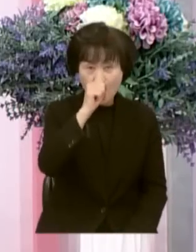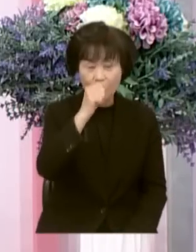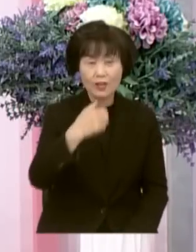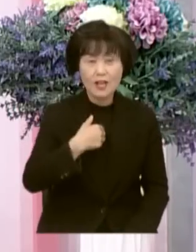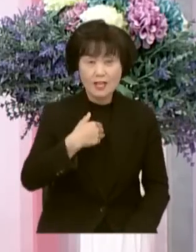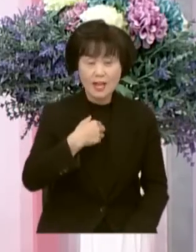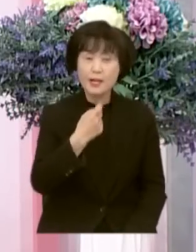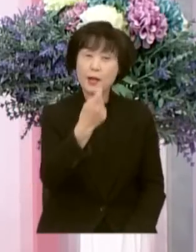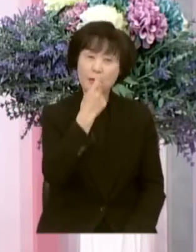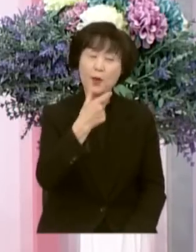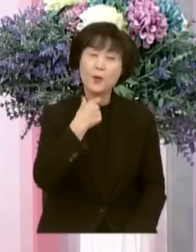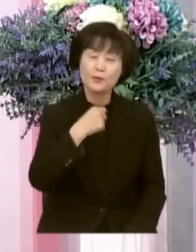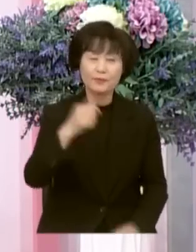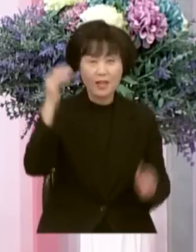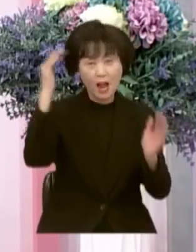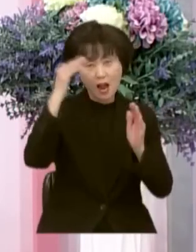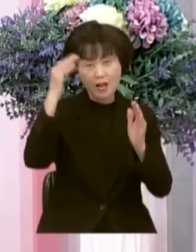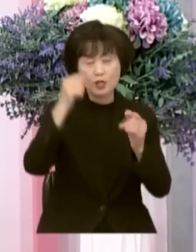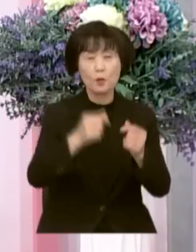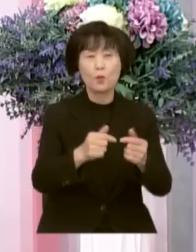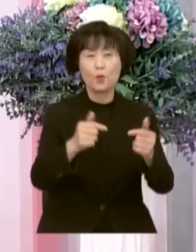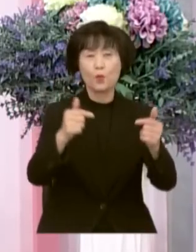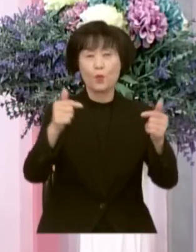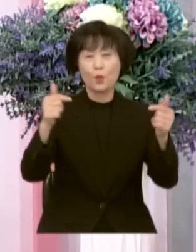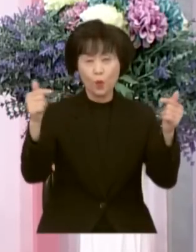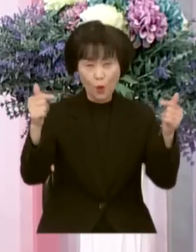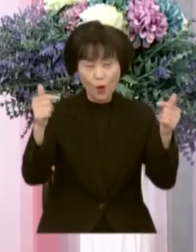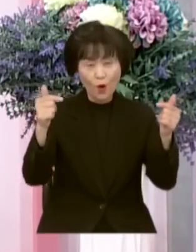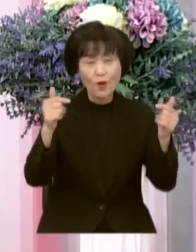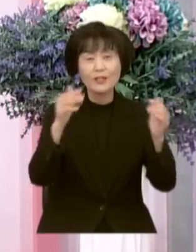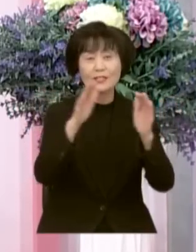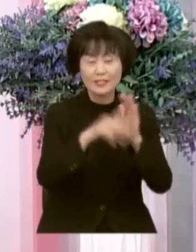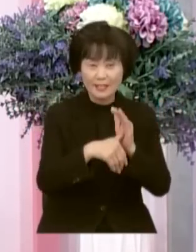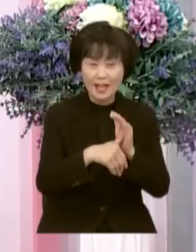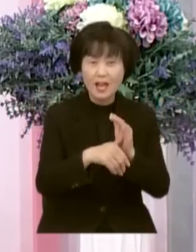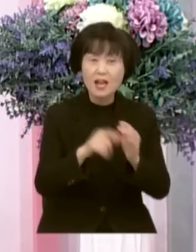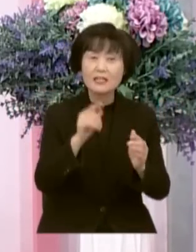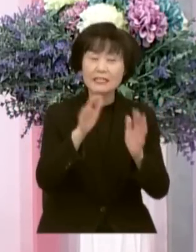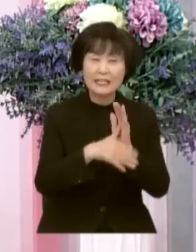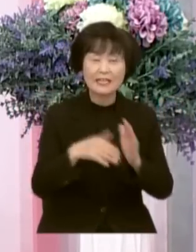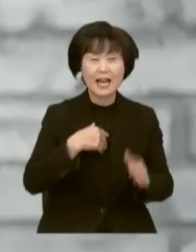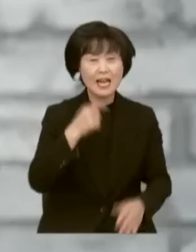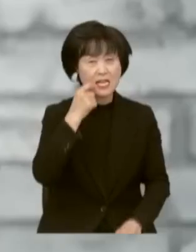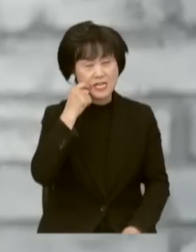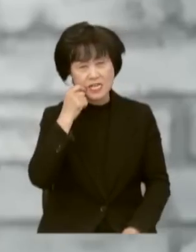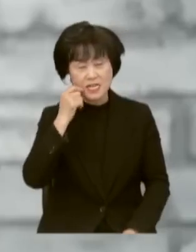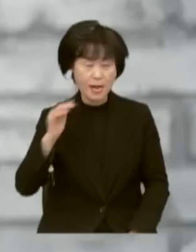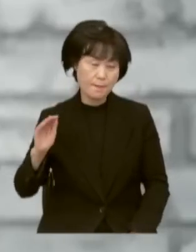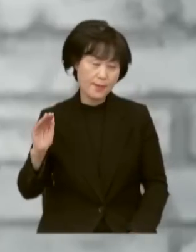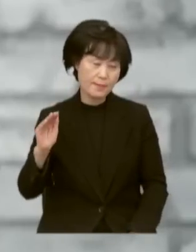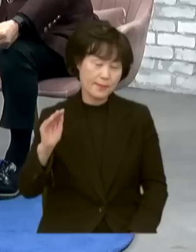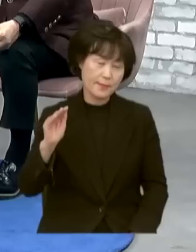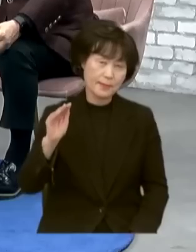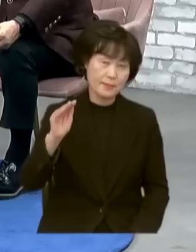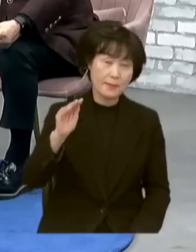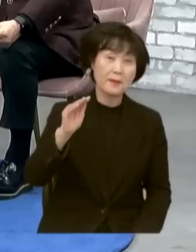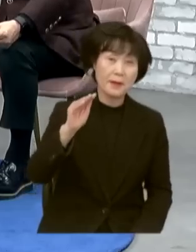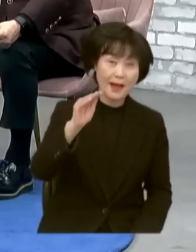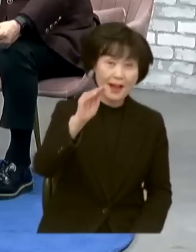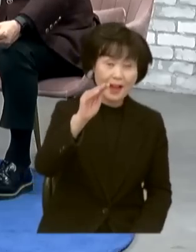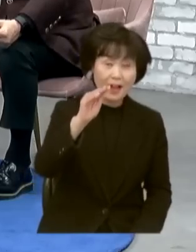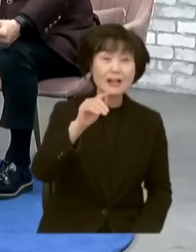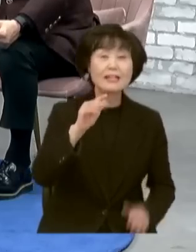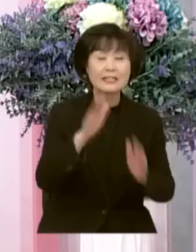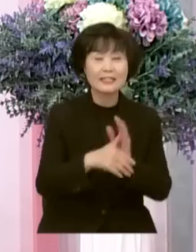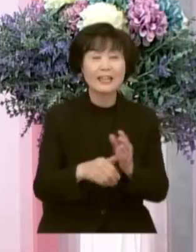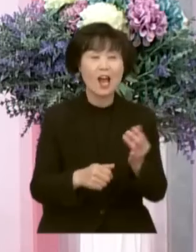싶다라는 학생들이 너무 많아진 거예요. 예, 예. 그러면서 이제 이렇게 상승곡선을 탔던 것 같아요. 그때. 그러면서